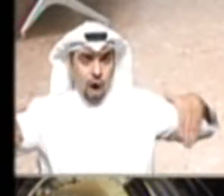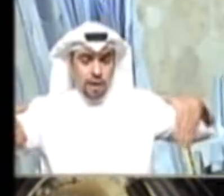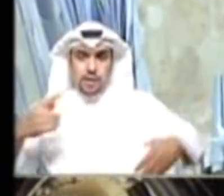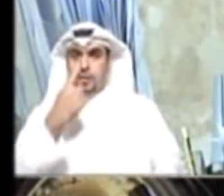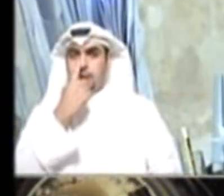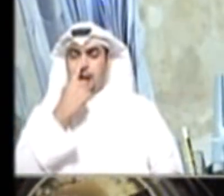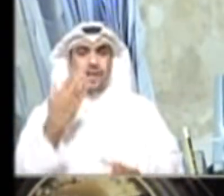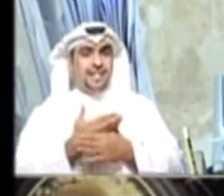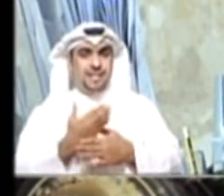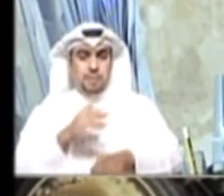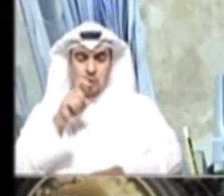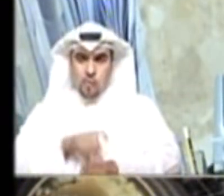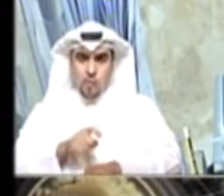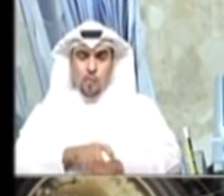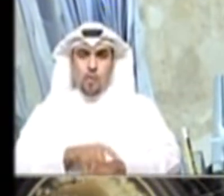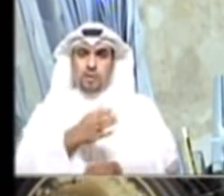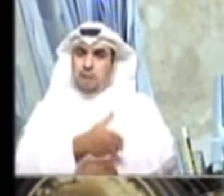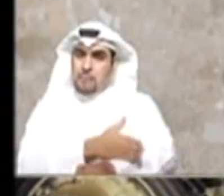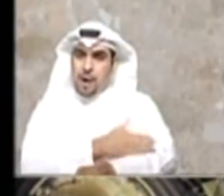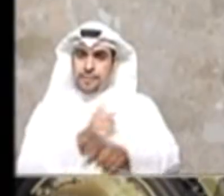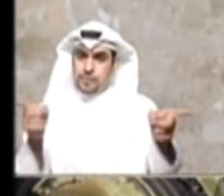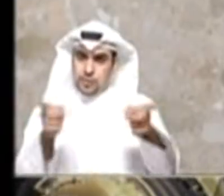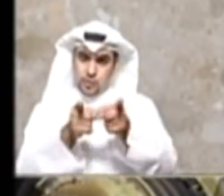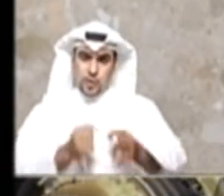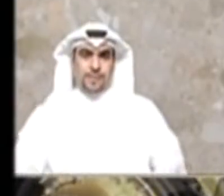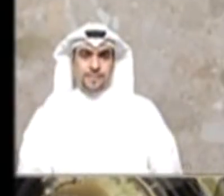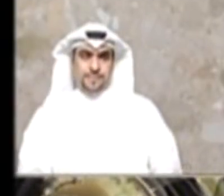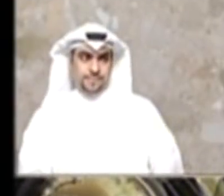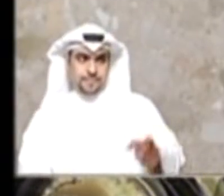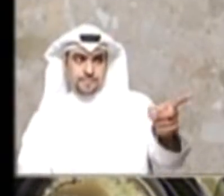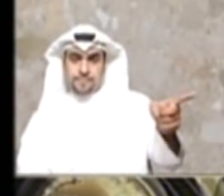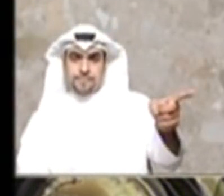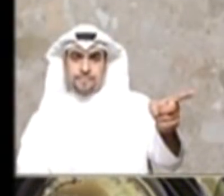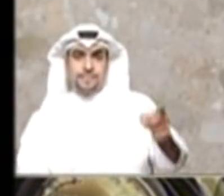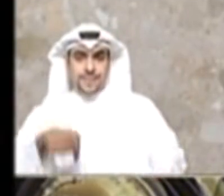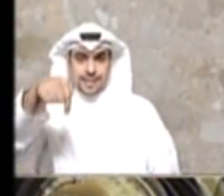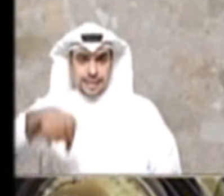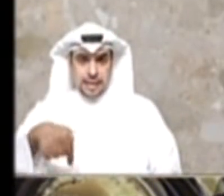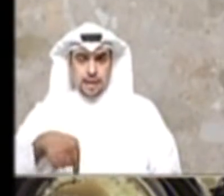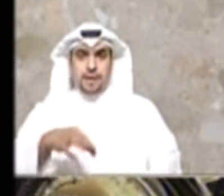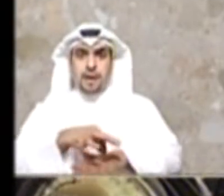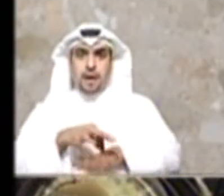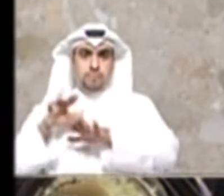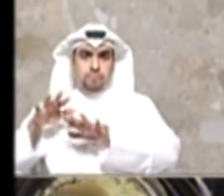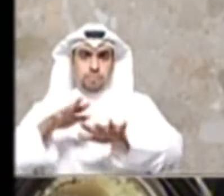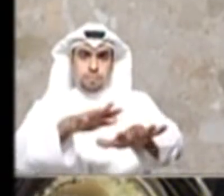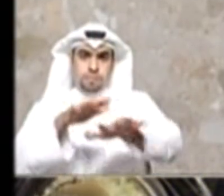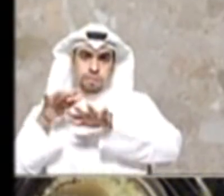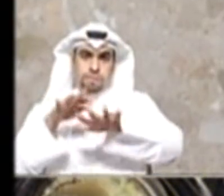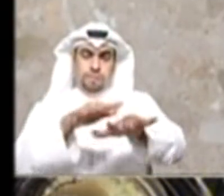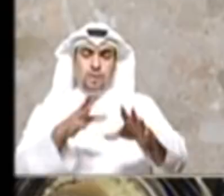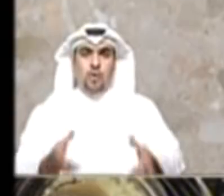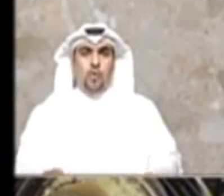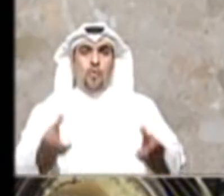الوقت والجهد للمعاقين وأسرهم. فراح تصير عندها اقبال بشكل كبير، لان هني قريب لهم على منطقة